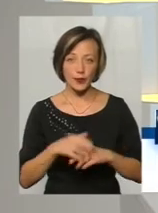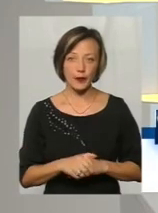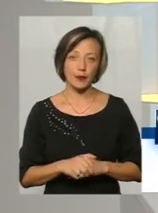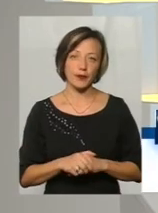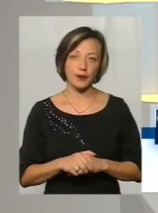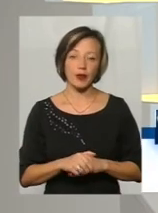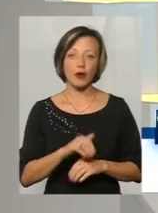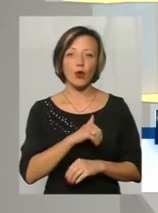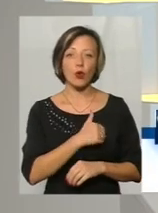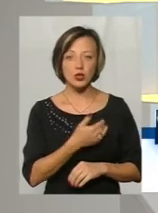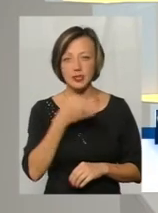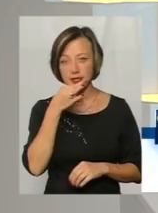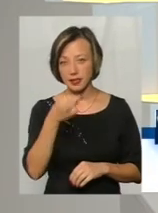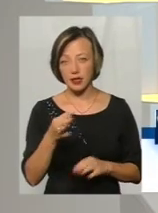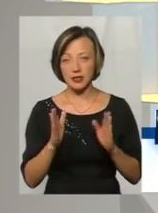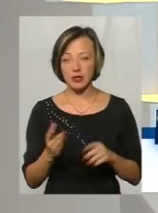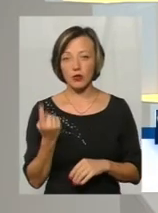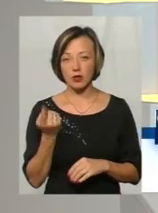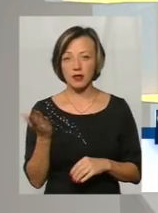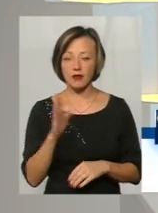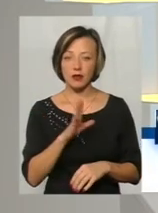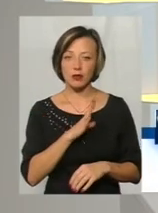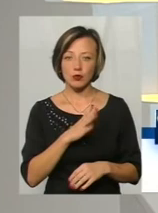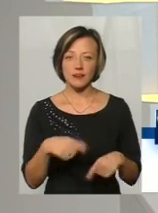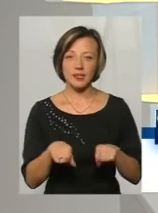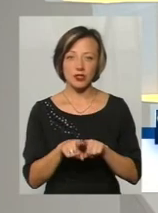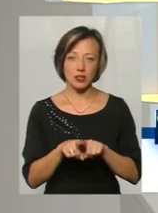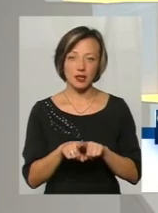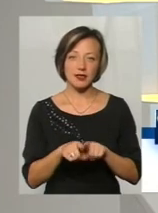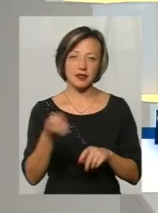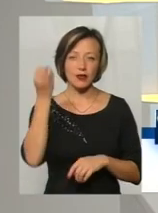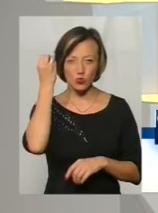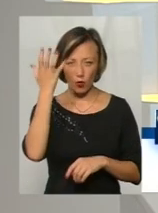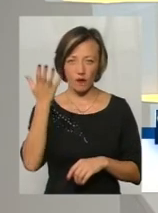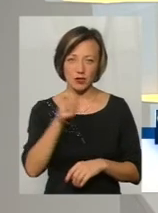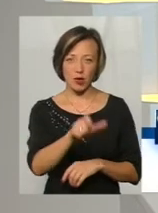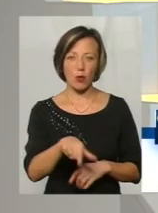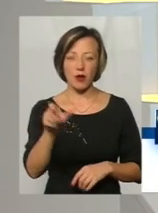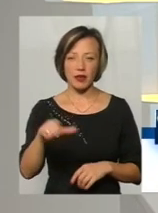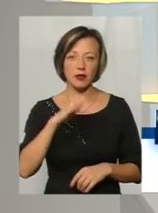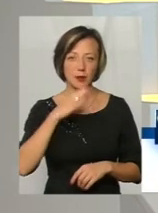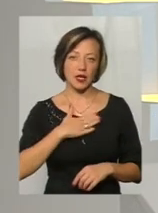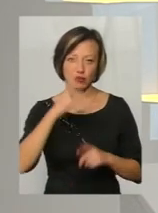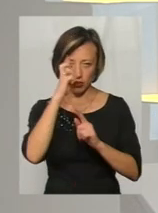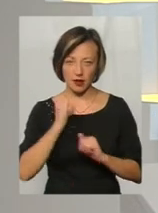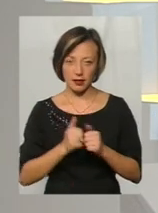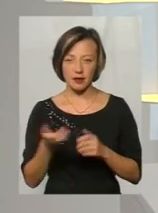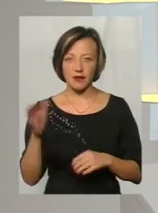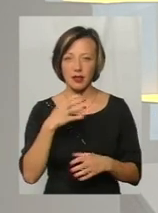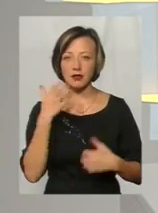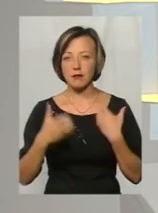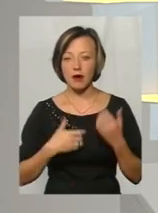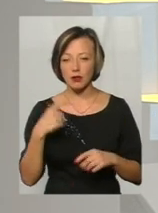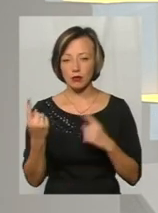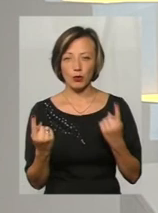І хочеться сказати тільки одне. Давайте будемо все ж таки цивілізованими громадянами нашої країни. Давайте дбати